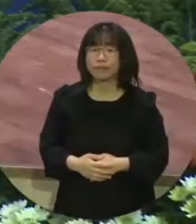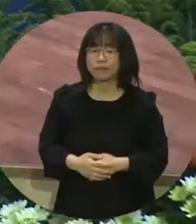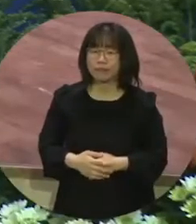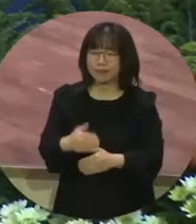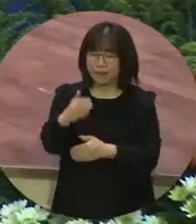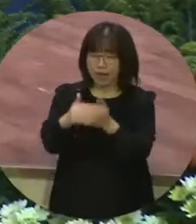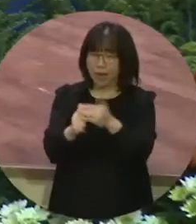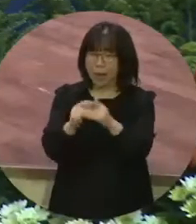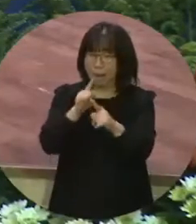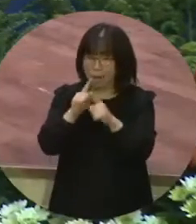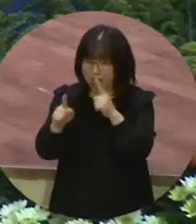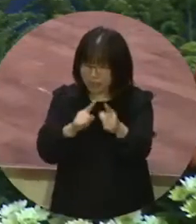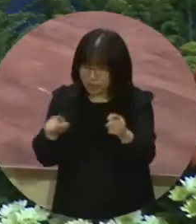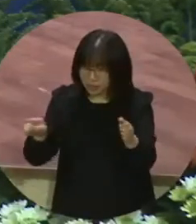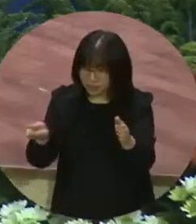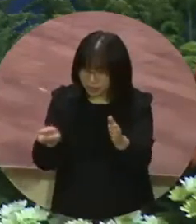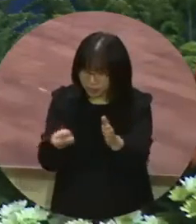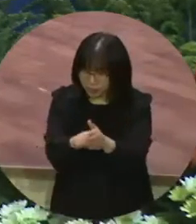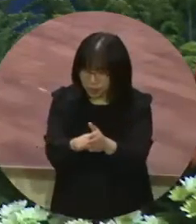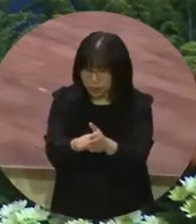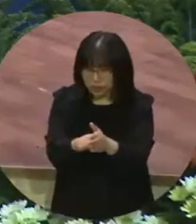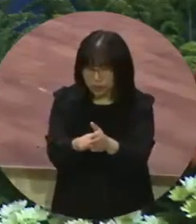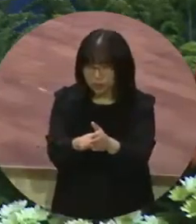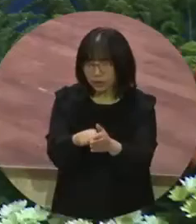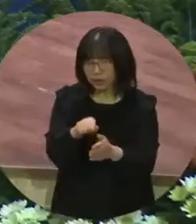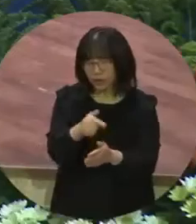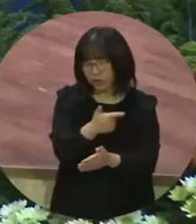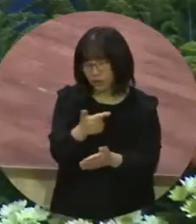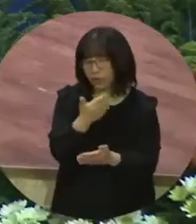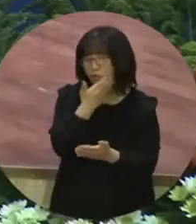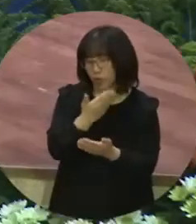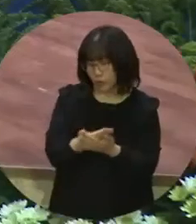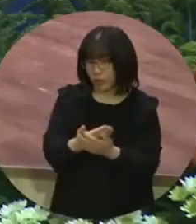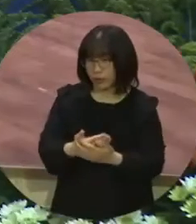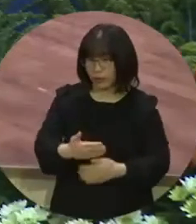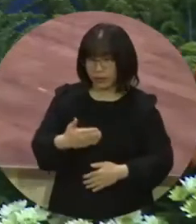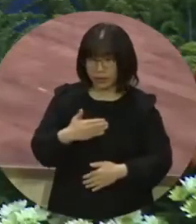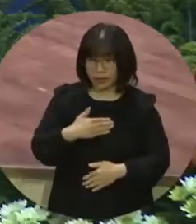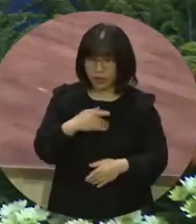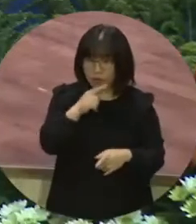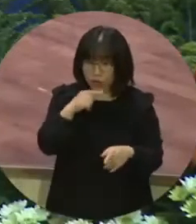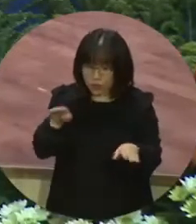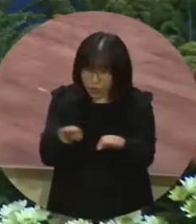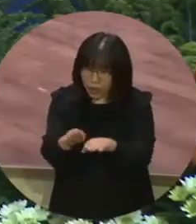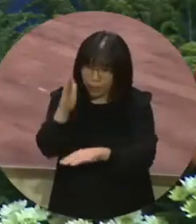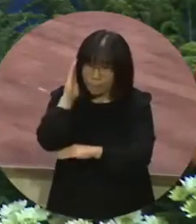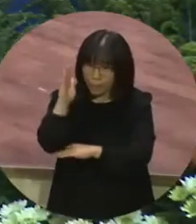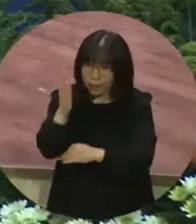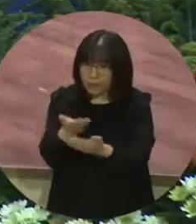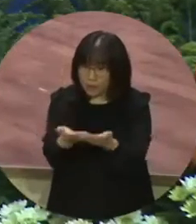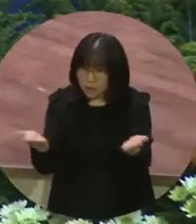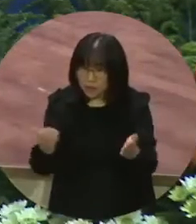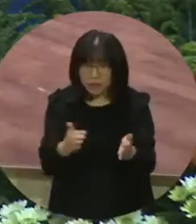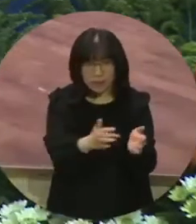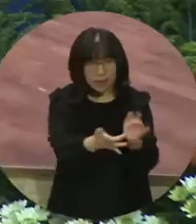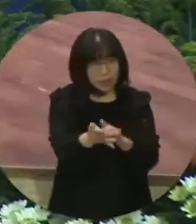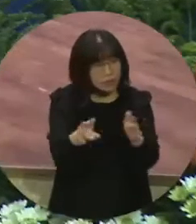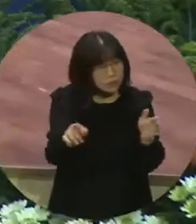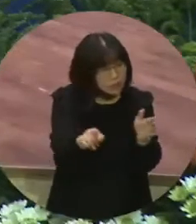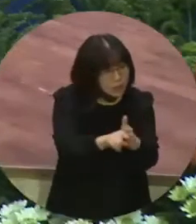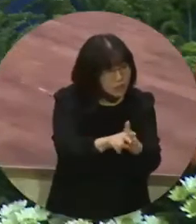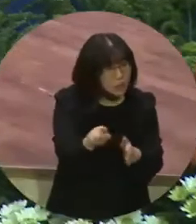하나님의 말씀을 온전히 믿는 것이 정말 중요합니다. 제가 주일날 잠깐 언급했습니다만 예수